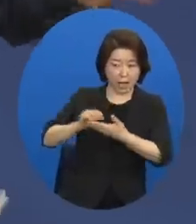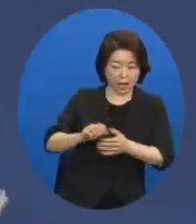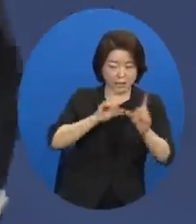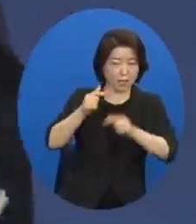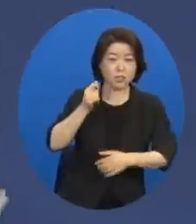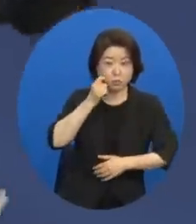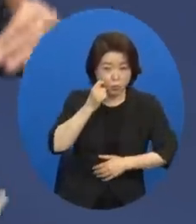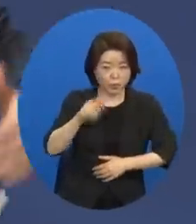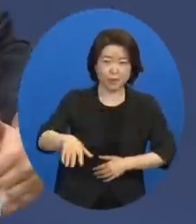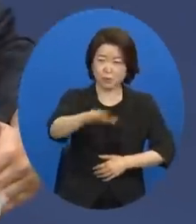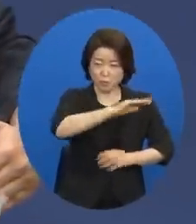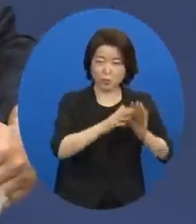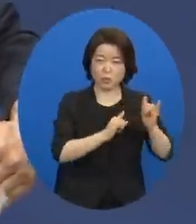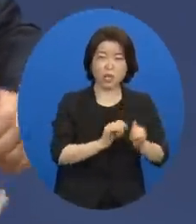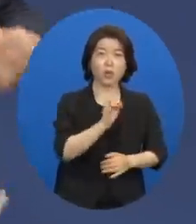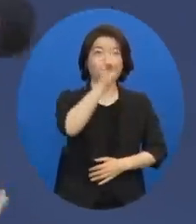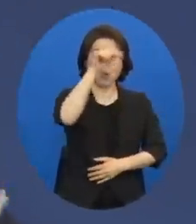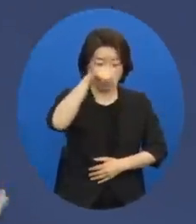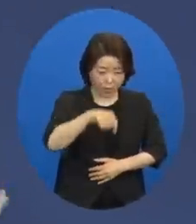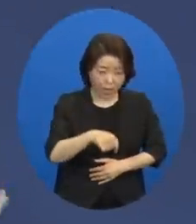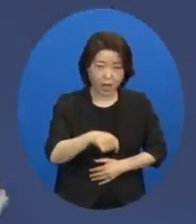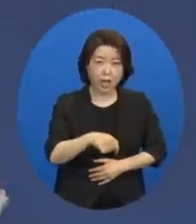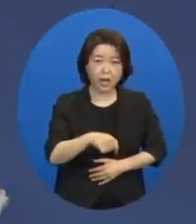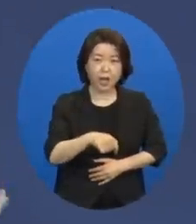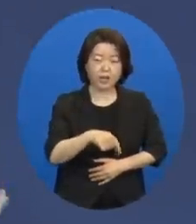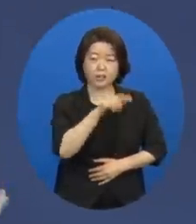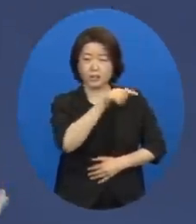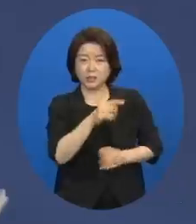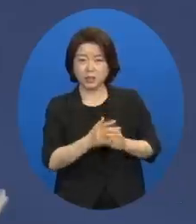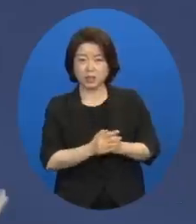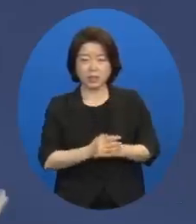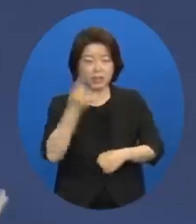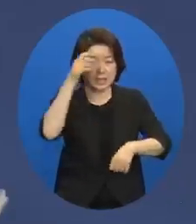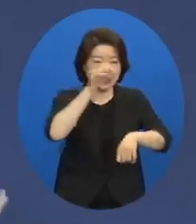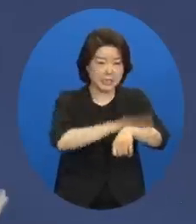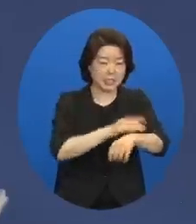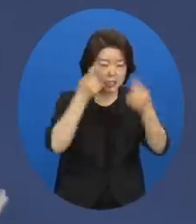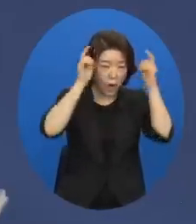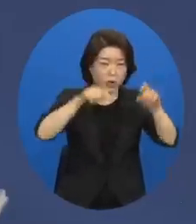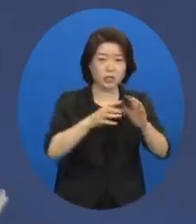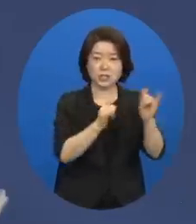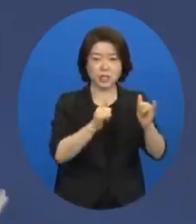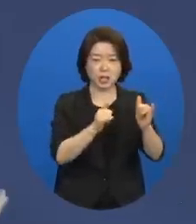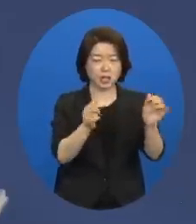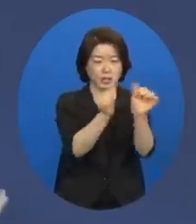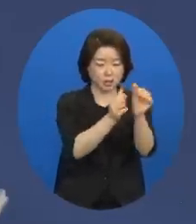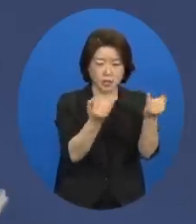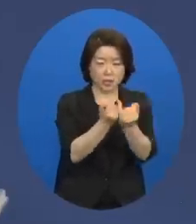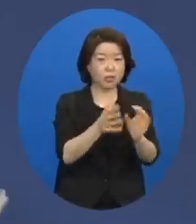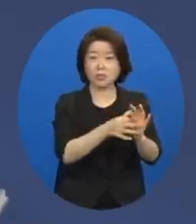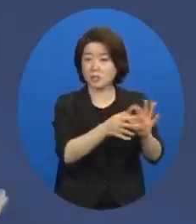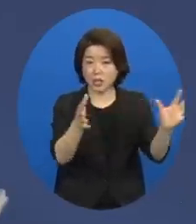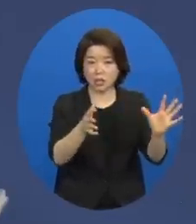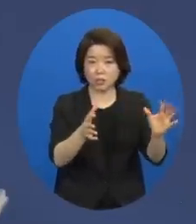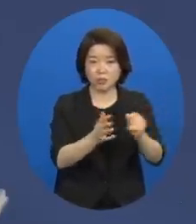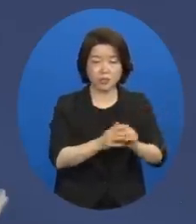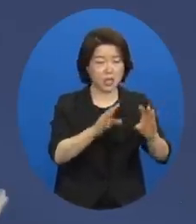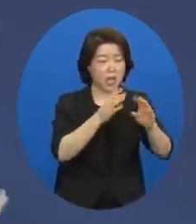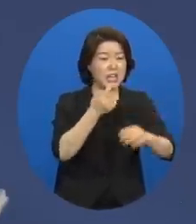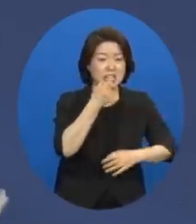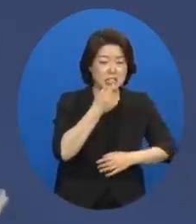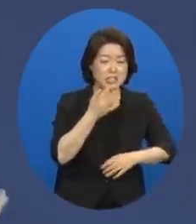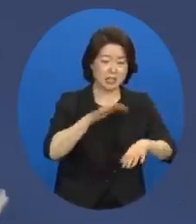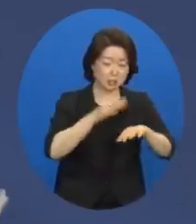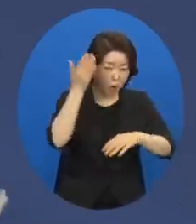사람은 높든지 낮든지 저 지혜 있는 사람이든 어리석은 사람이든지 남자든 여자든 흑인이든 백인